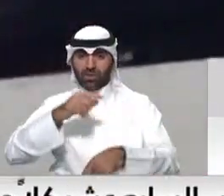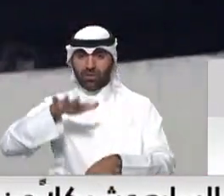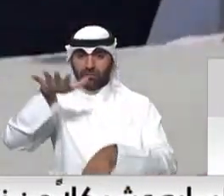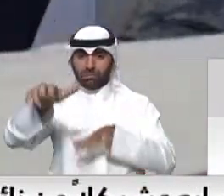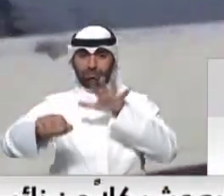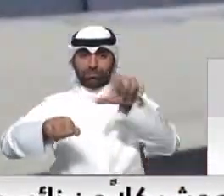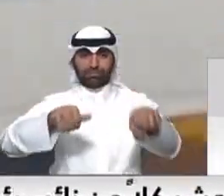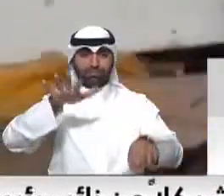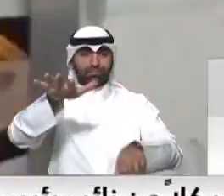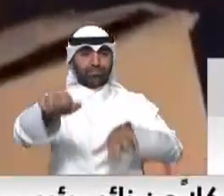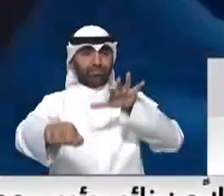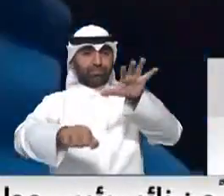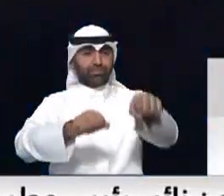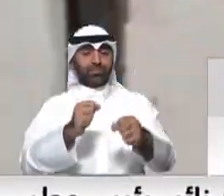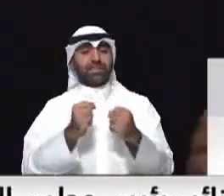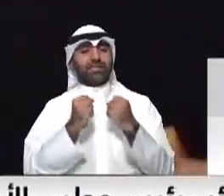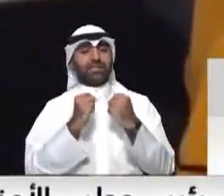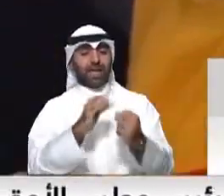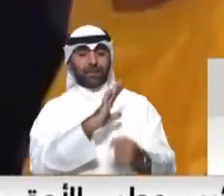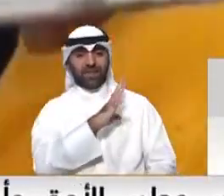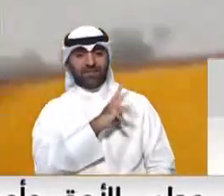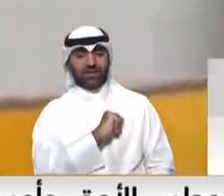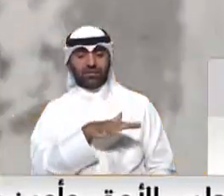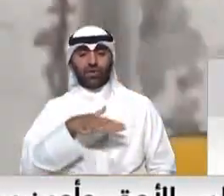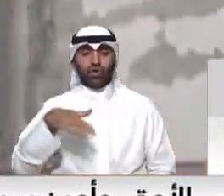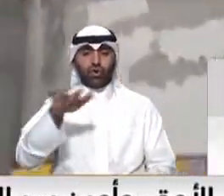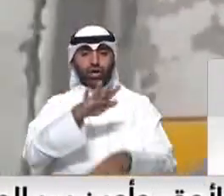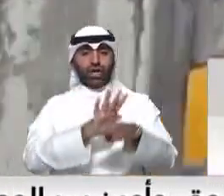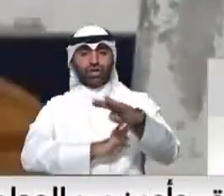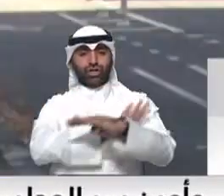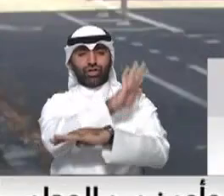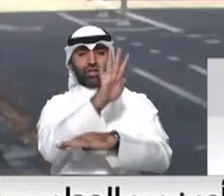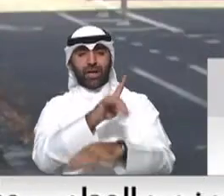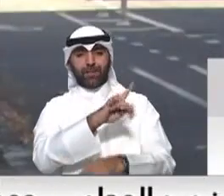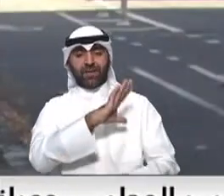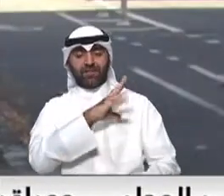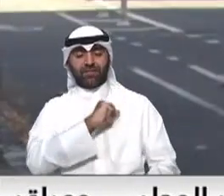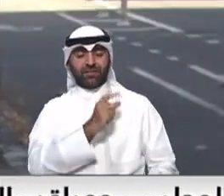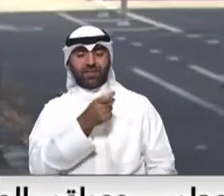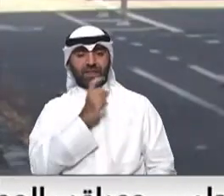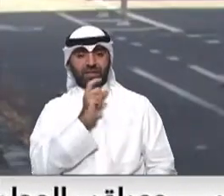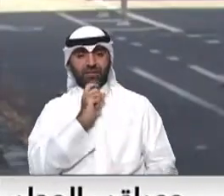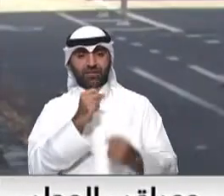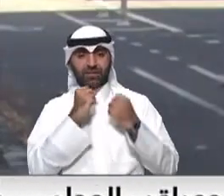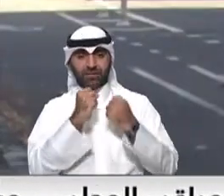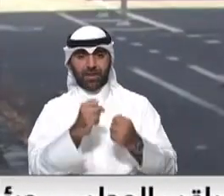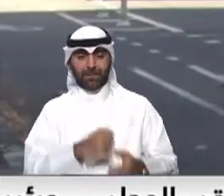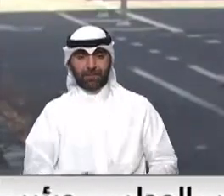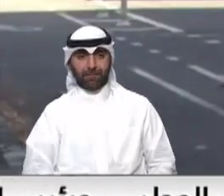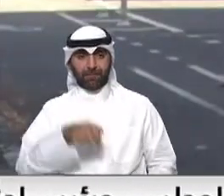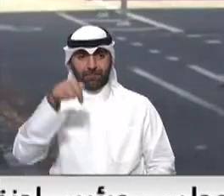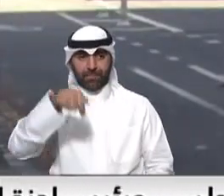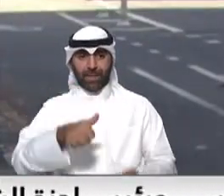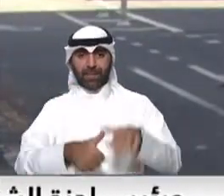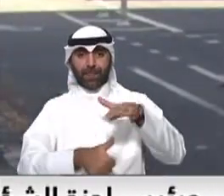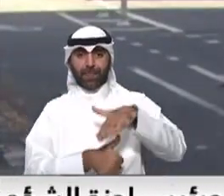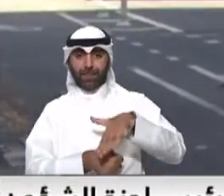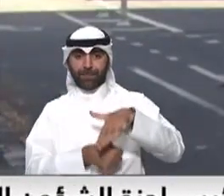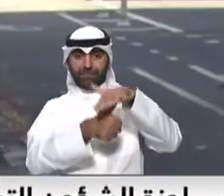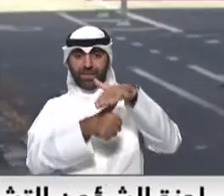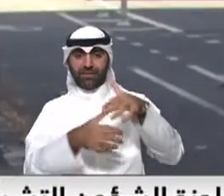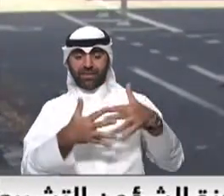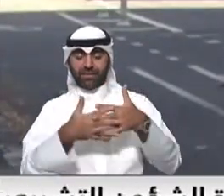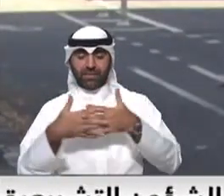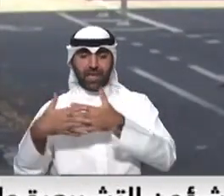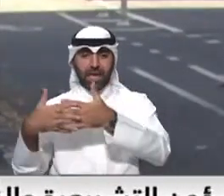الى جنب مع قدر متساو من الاستقرار والكرامه يواجه الرئيس الامريكي تحديات جسيمه في الوضع الراهن